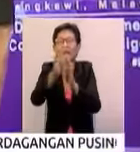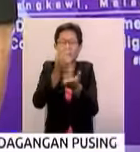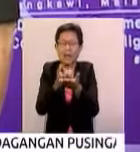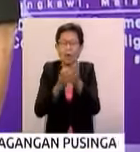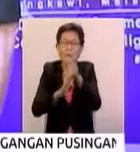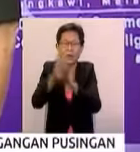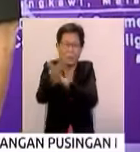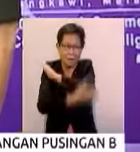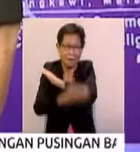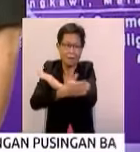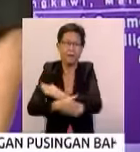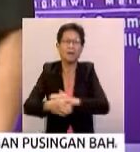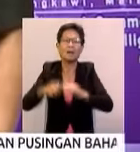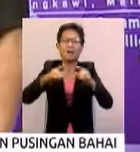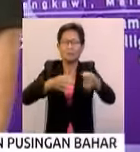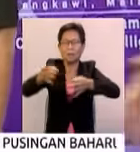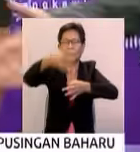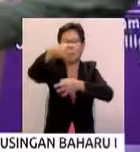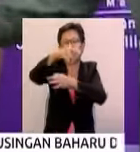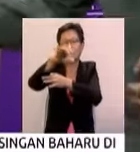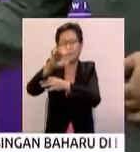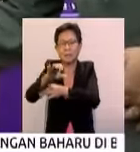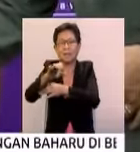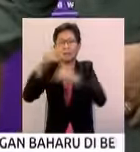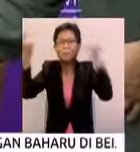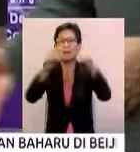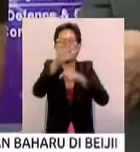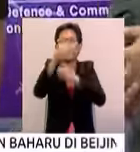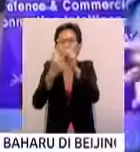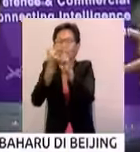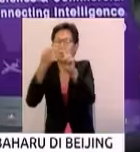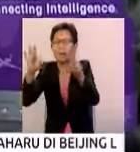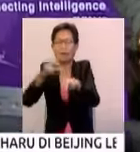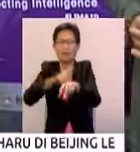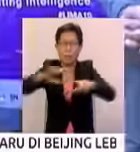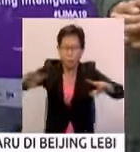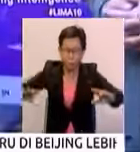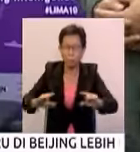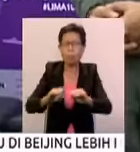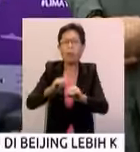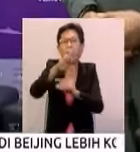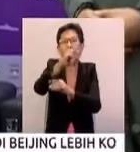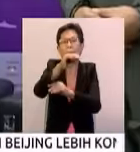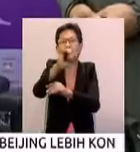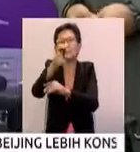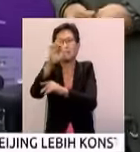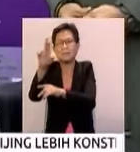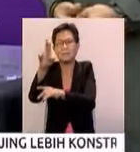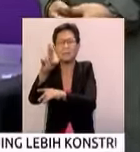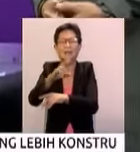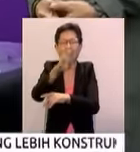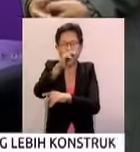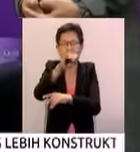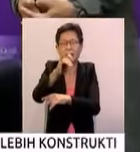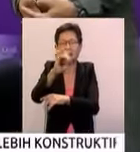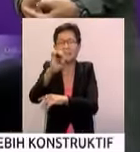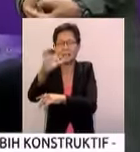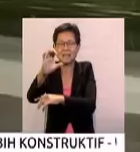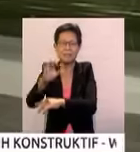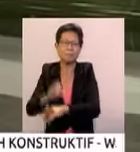Anthony menjelaskannya dalam sidang media sempena 5 2019 di Pusat Konvensyen Antarabangsa Masuri, MIEC.